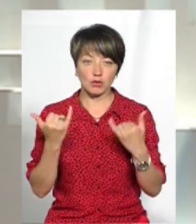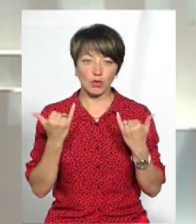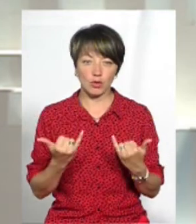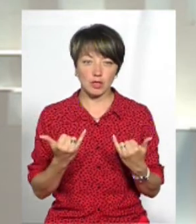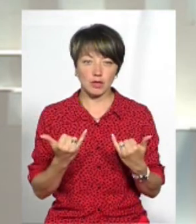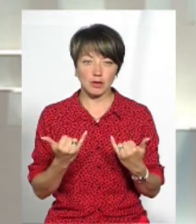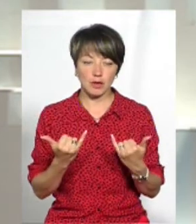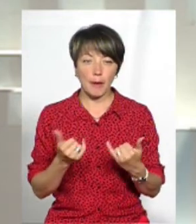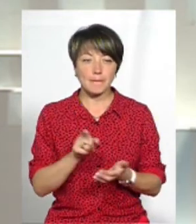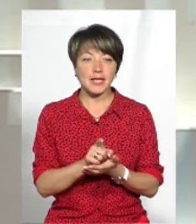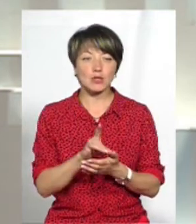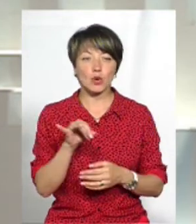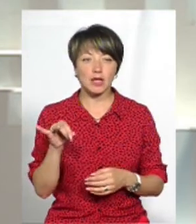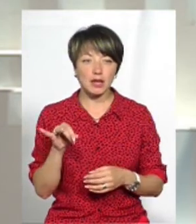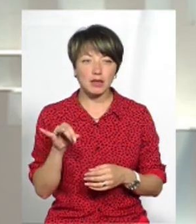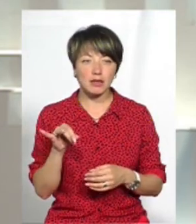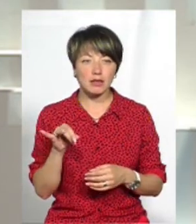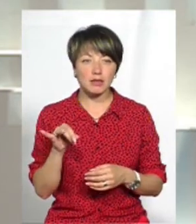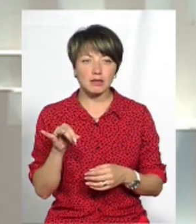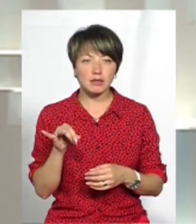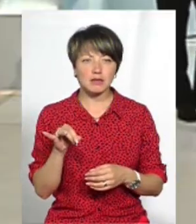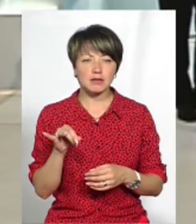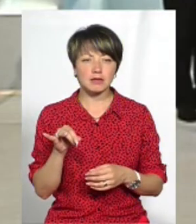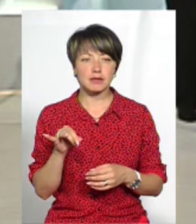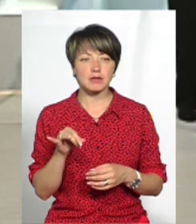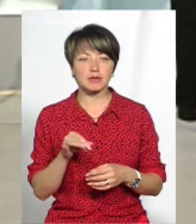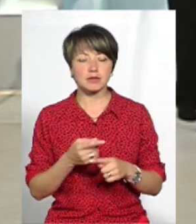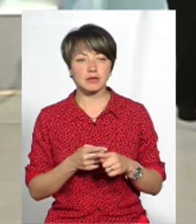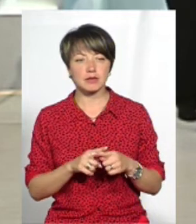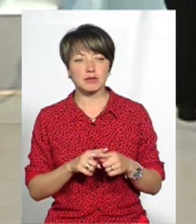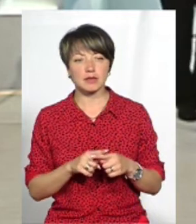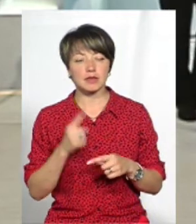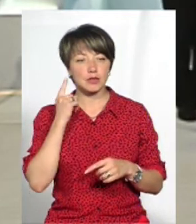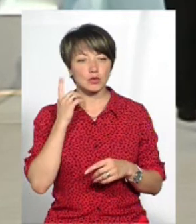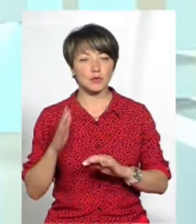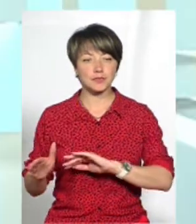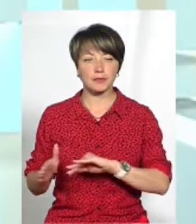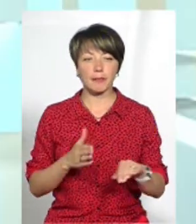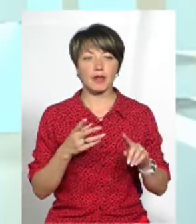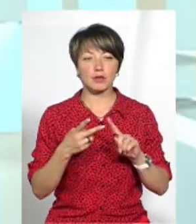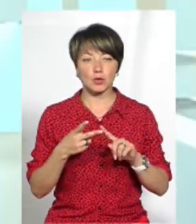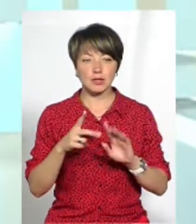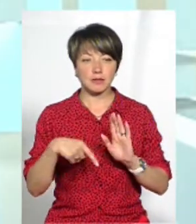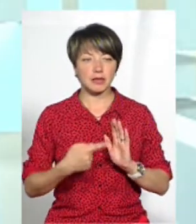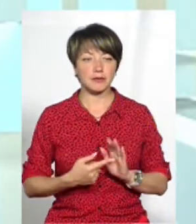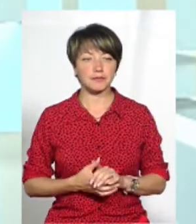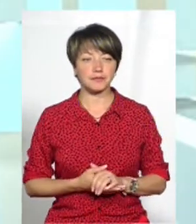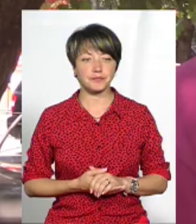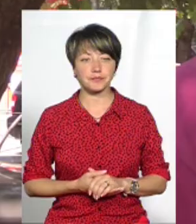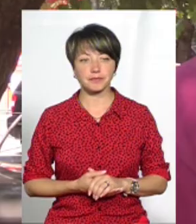сьогодні пенсіонери живуть на межі бідності? Все, дякую. Маємо ще запитання, слухаємо.